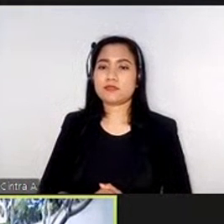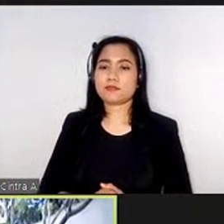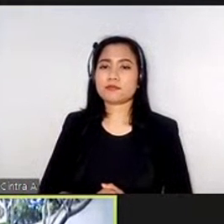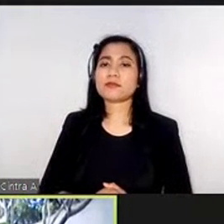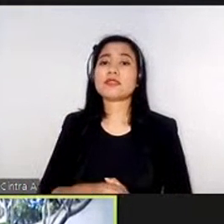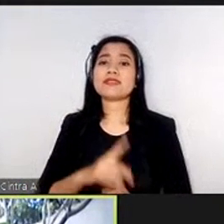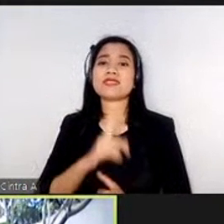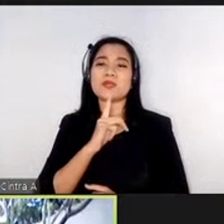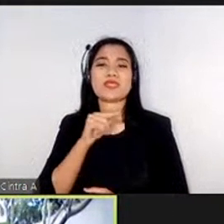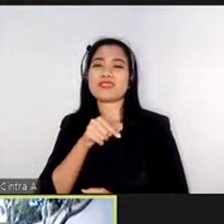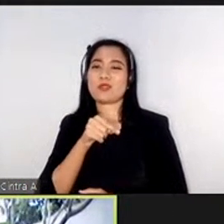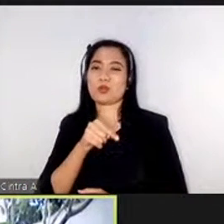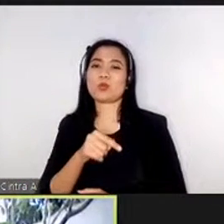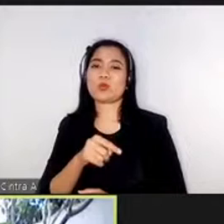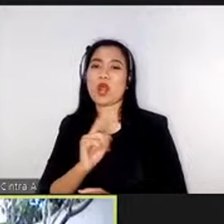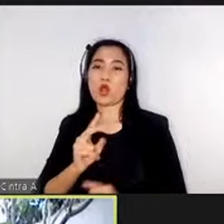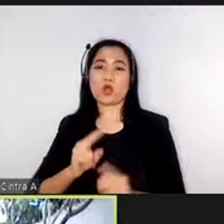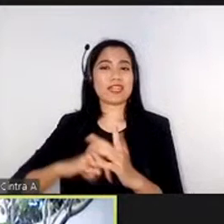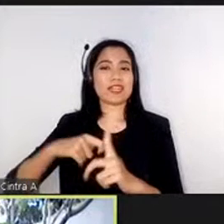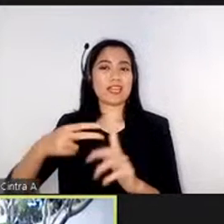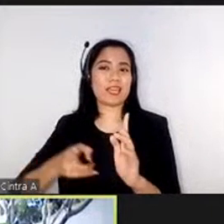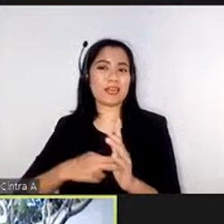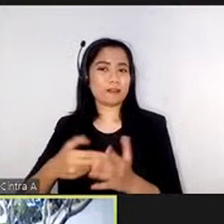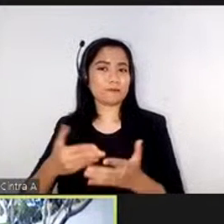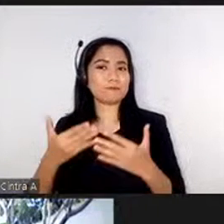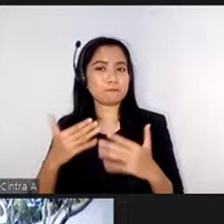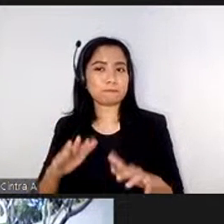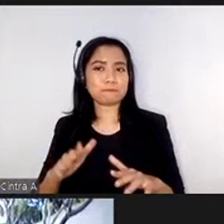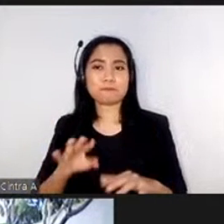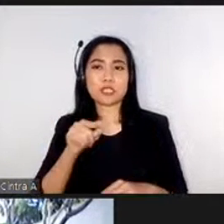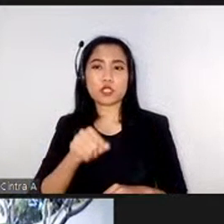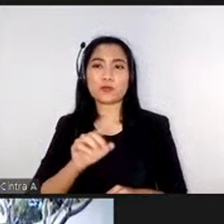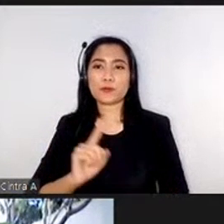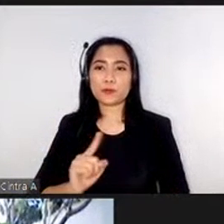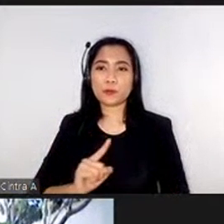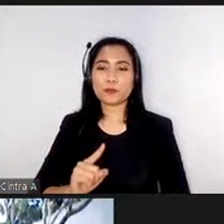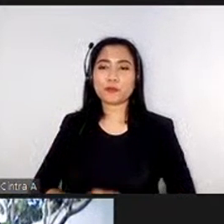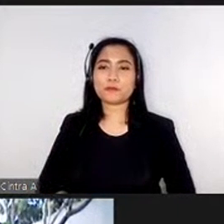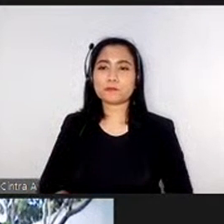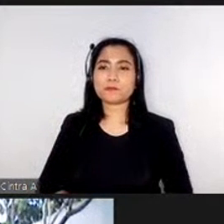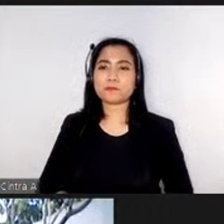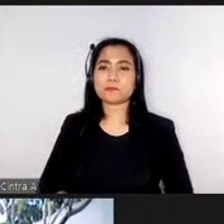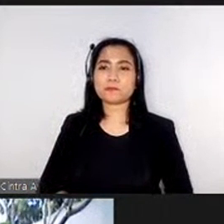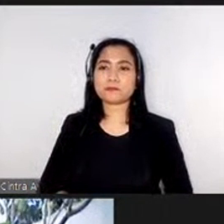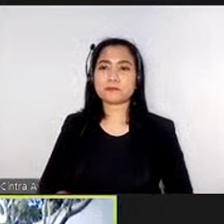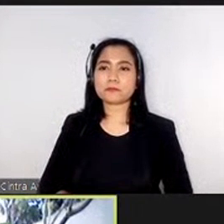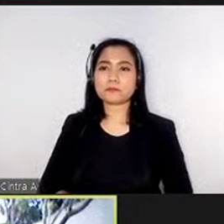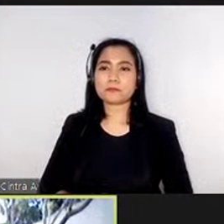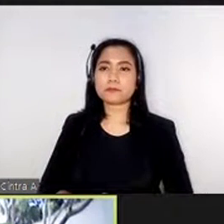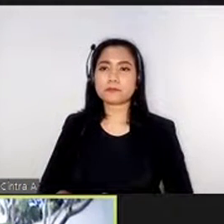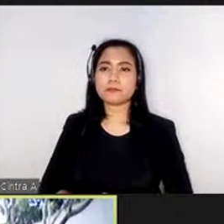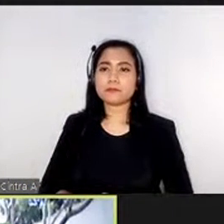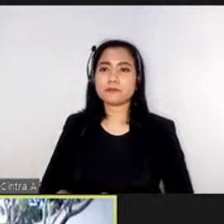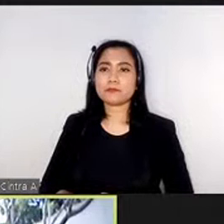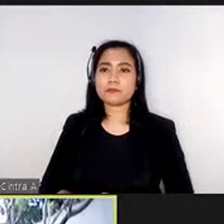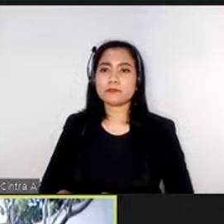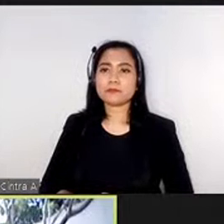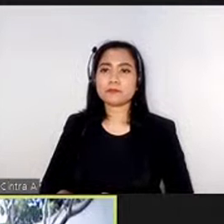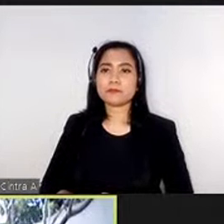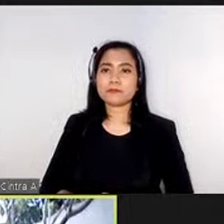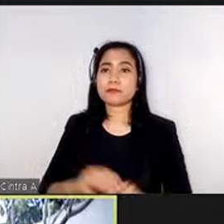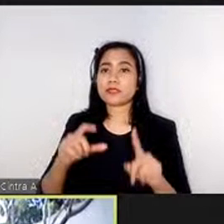Mbak Niken Gitu dulu mungkin Mbak Vela Terima kasih baik terima kasih eh Bang David